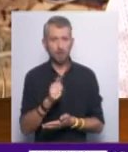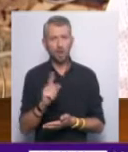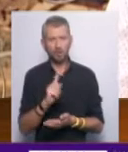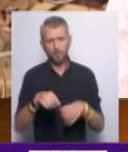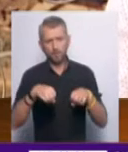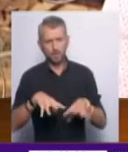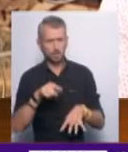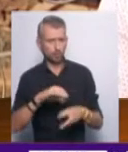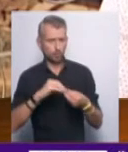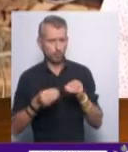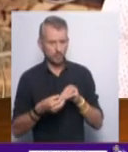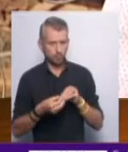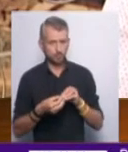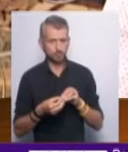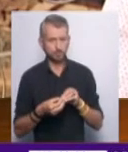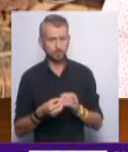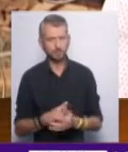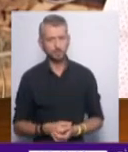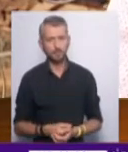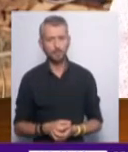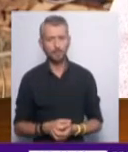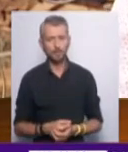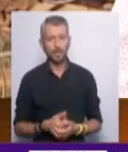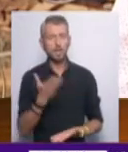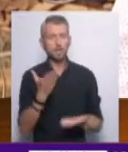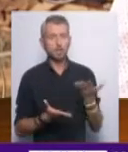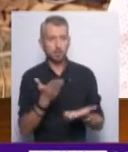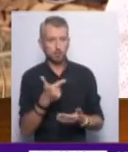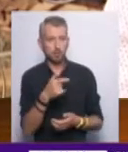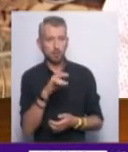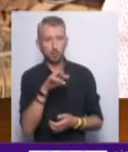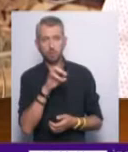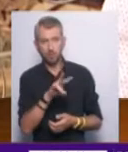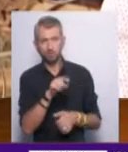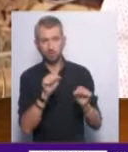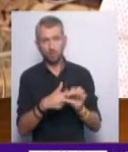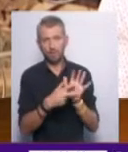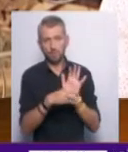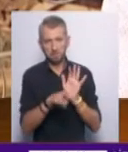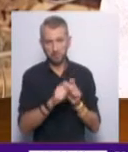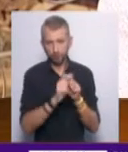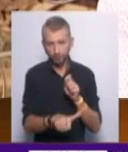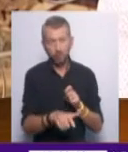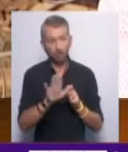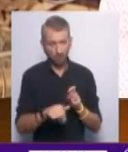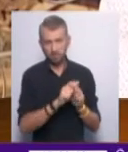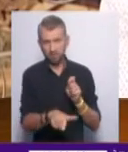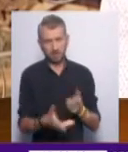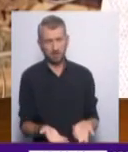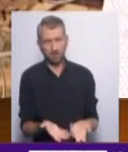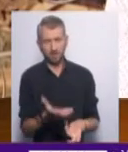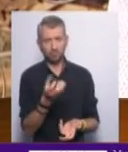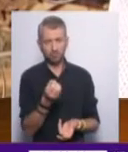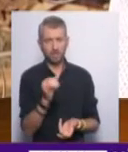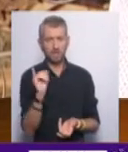Щоб розв'язати да, цю ситуацію. Ну, якщо б Гройсман може 800 мільйонів видати, ну хай видає ще